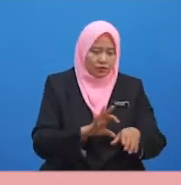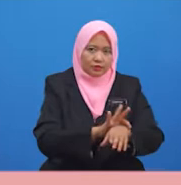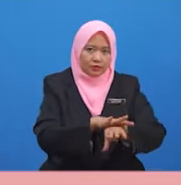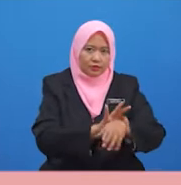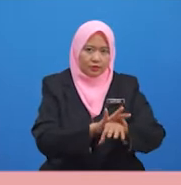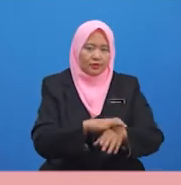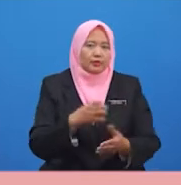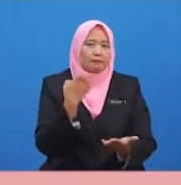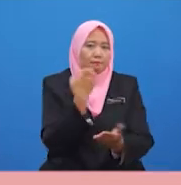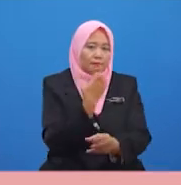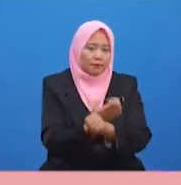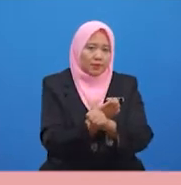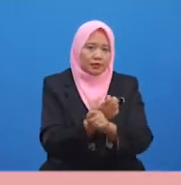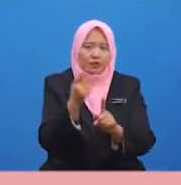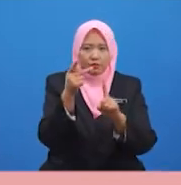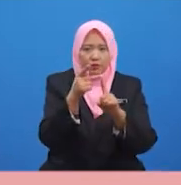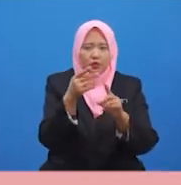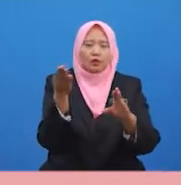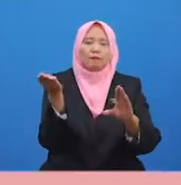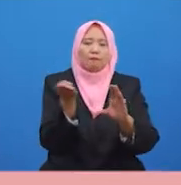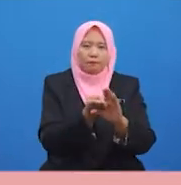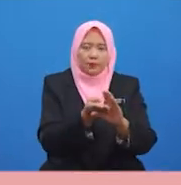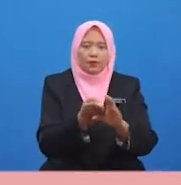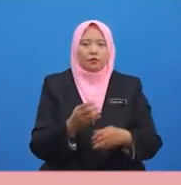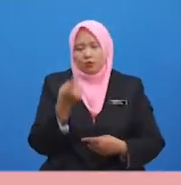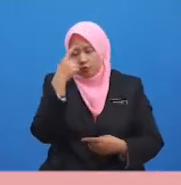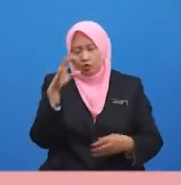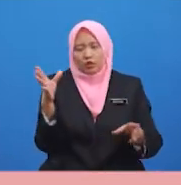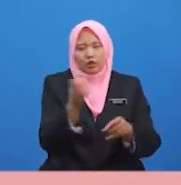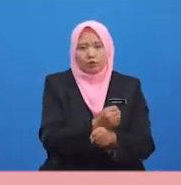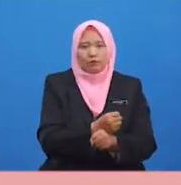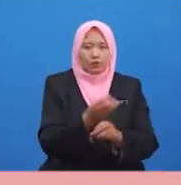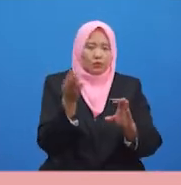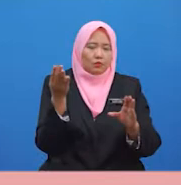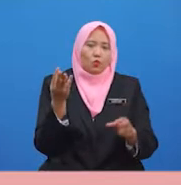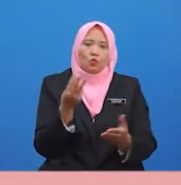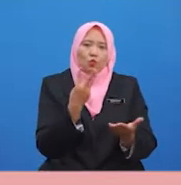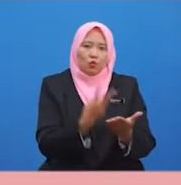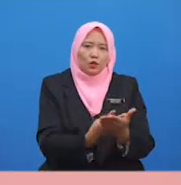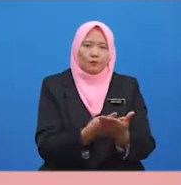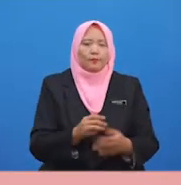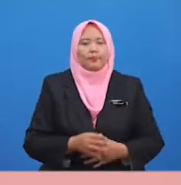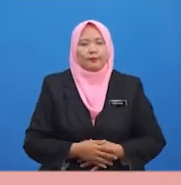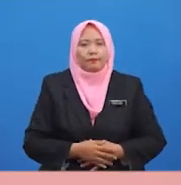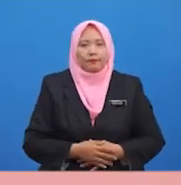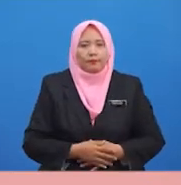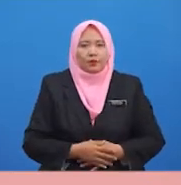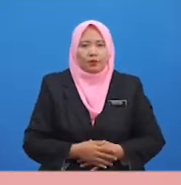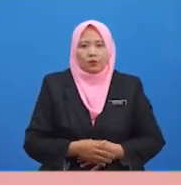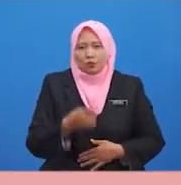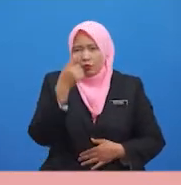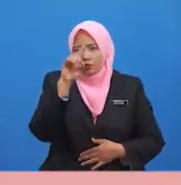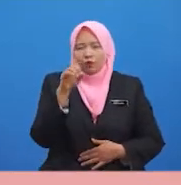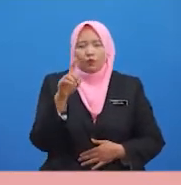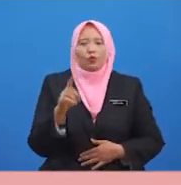bank tersebut. Hikmah diharuskan rahnu atau gadaian adalah pertama,